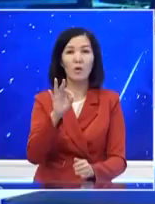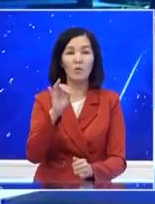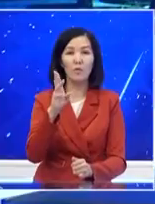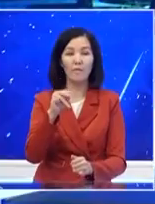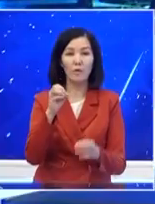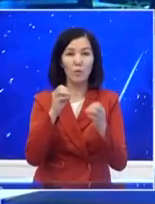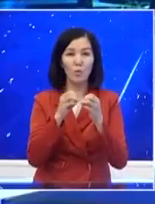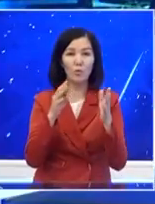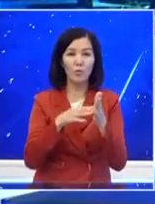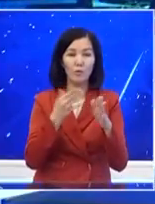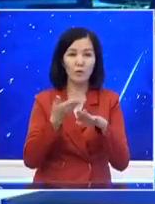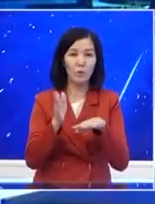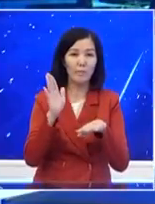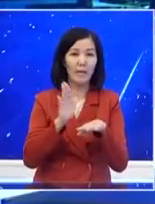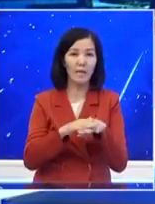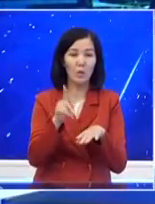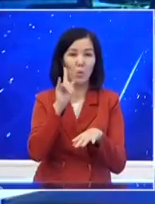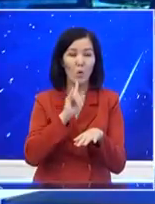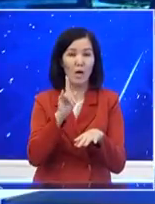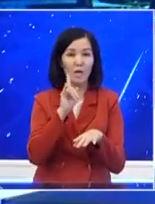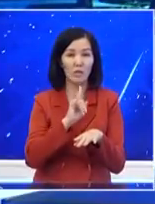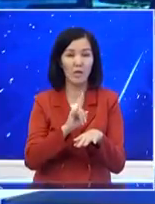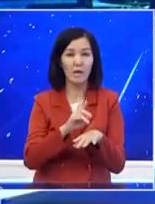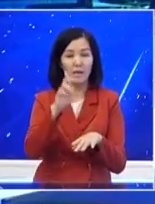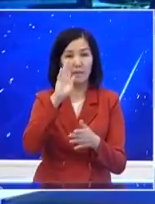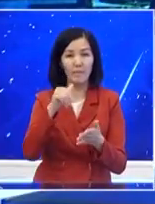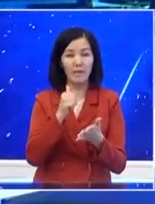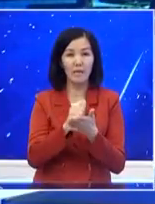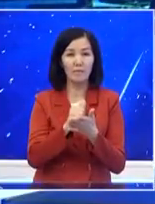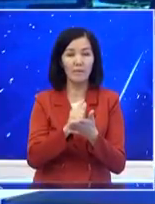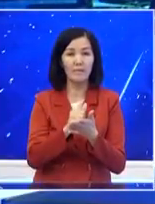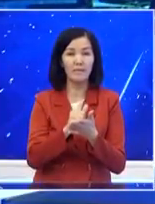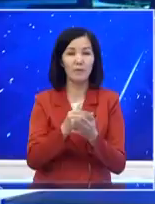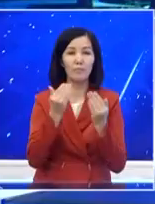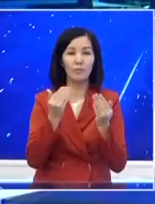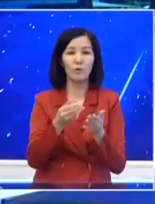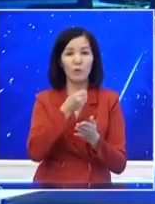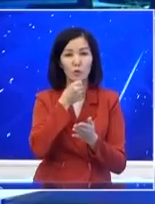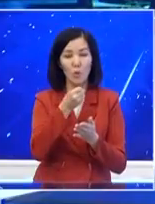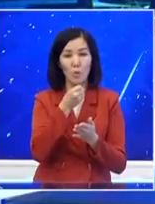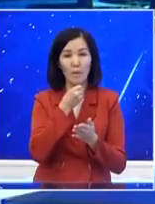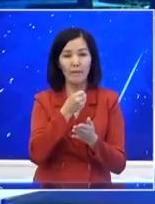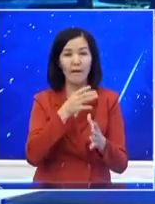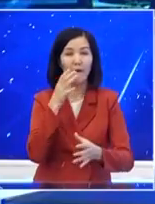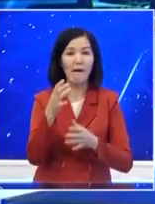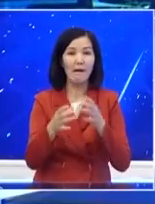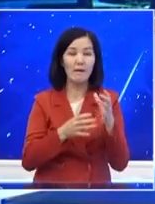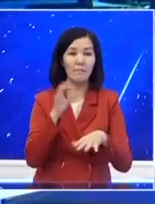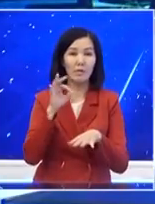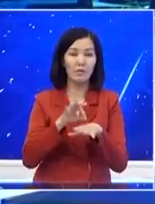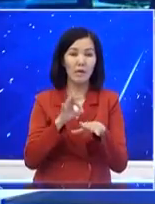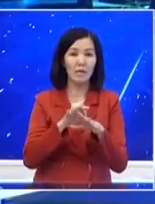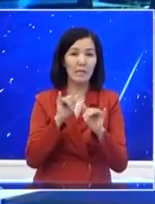COVID-19 өтпелі қиындық уақытша сынақ. Бұл мемлекет басшысы ана тілі басылымына берген сұхбатынан. Әлемді дендеген